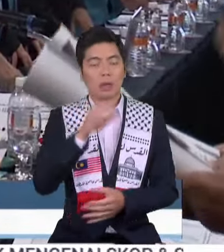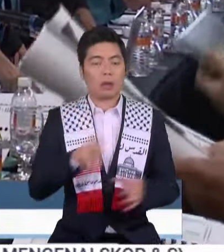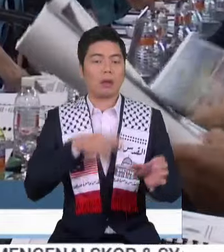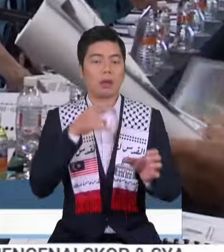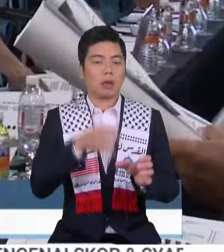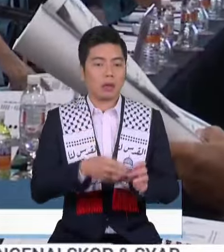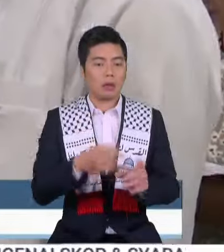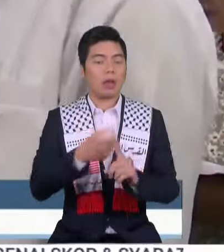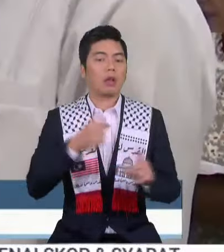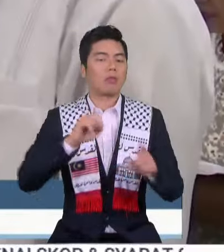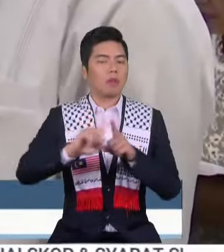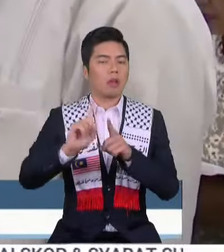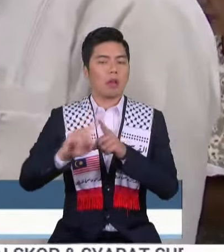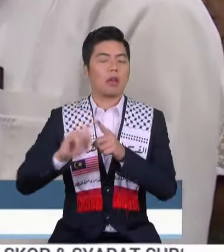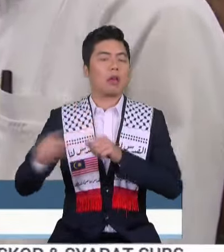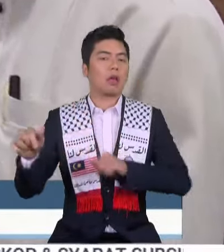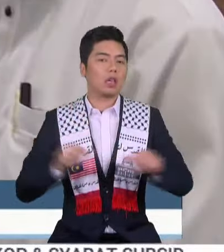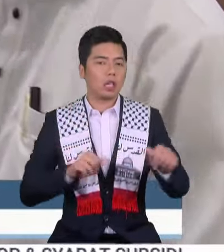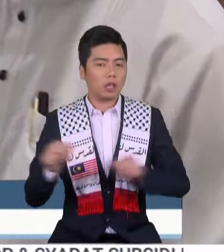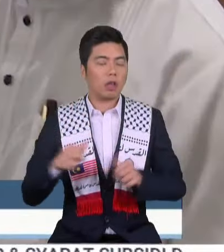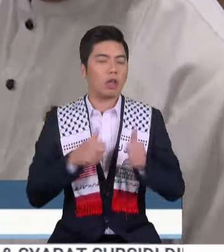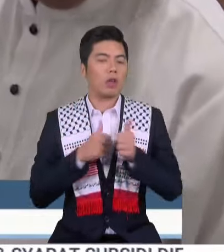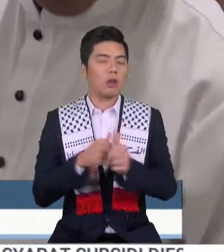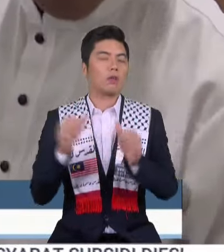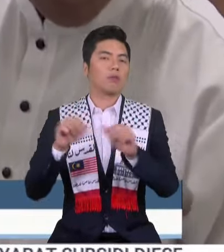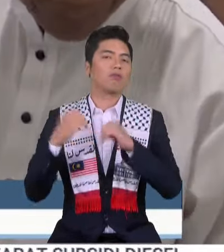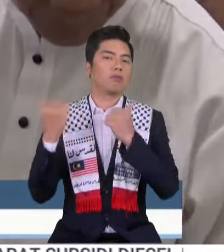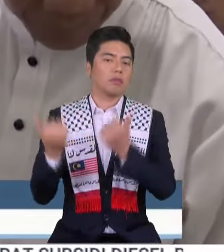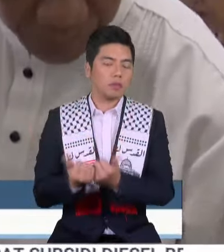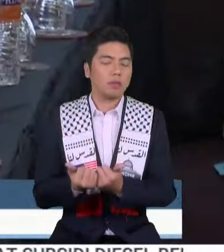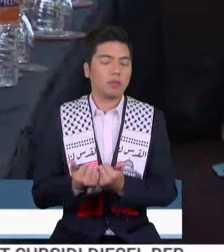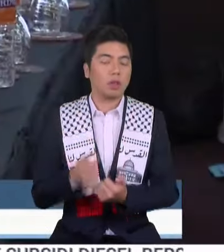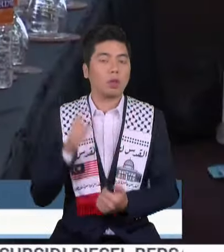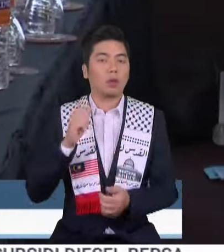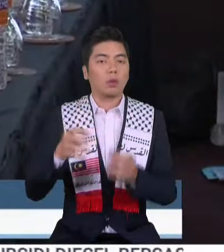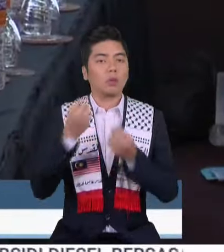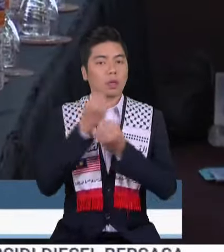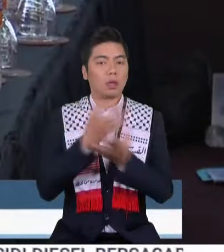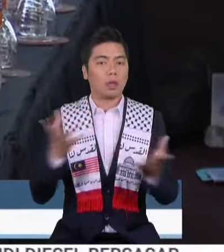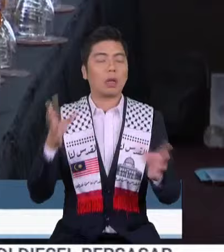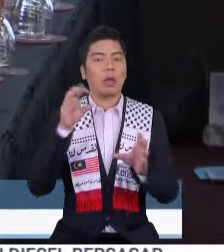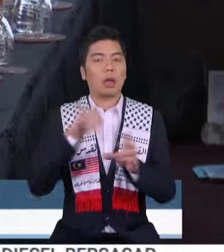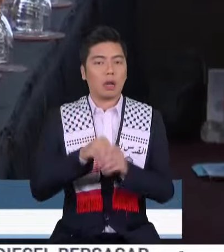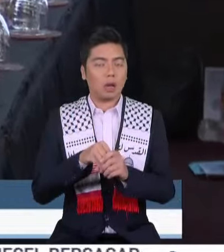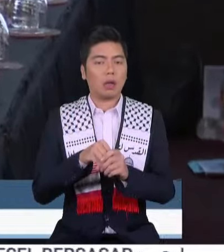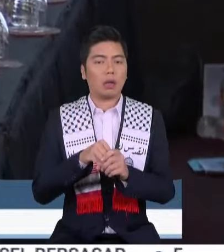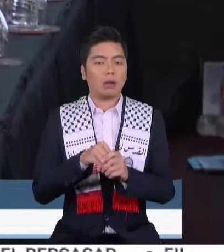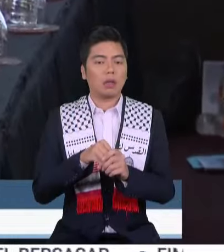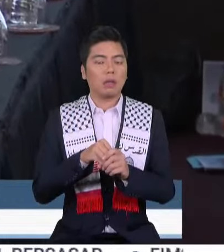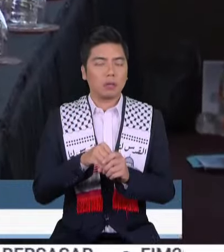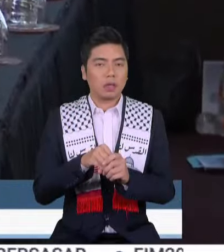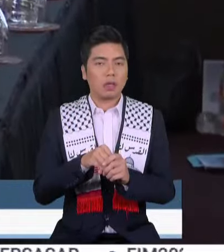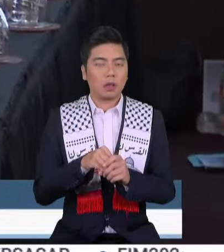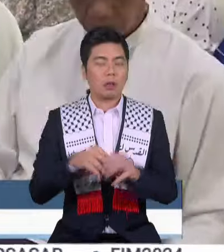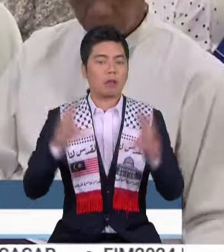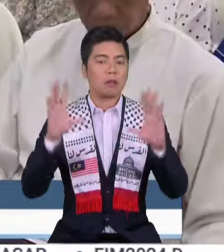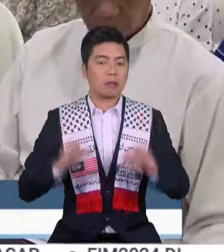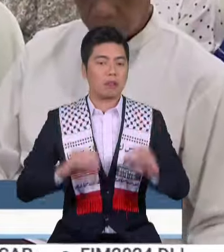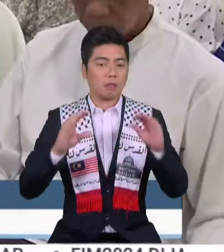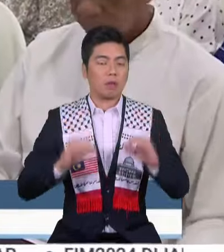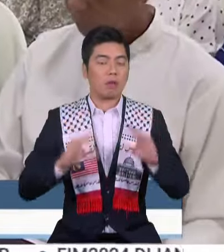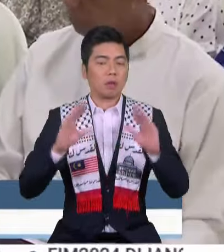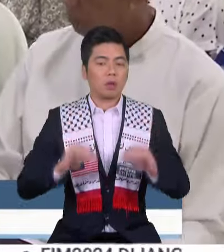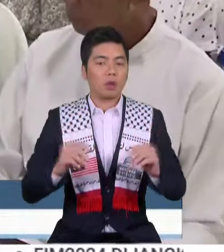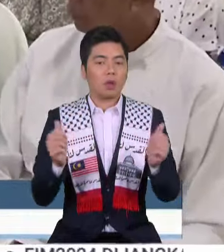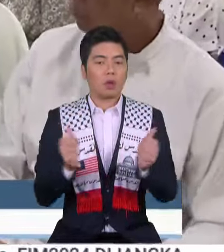penyertaan dalam pelbagai aktiviti yang diatur oleh persatuan. Beliau memberitahu melalui penganjuran jerayawara dan mesyuarat agung yang